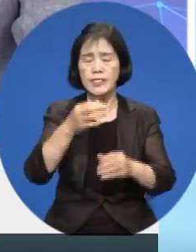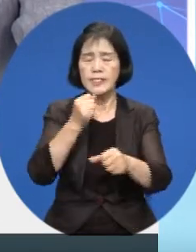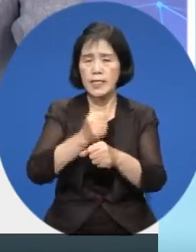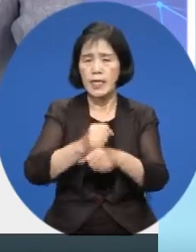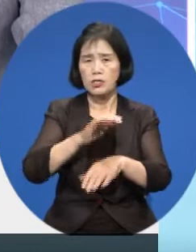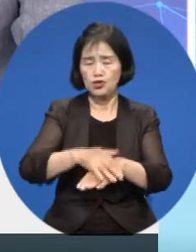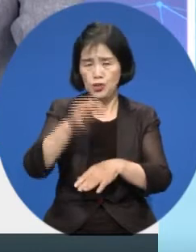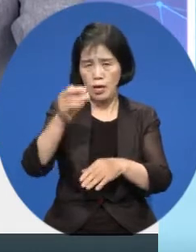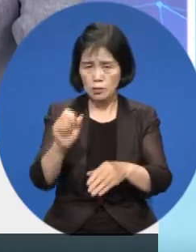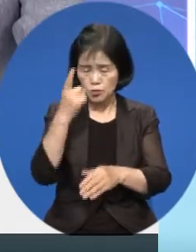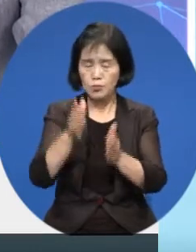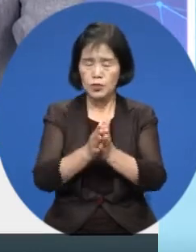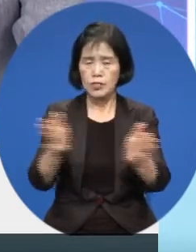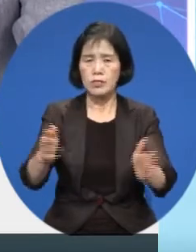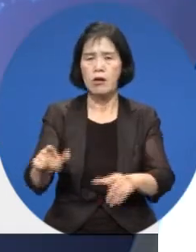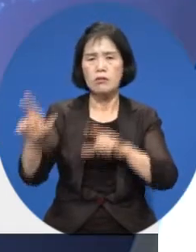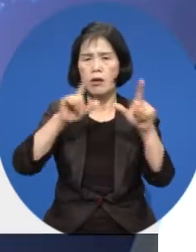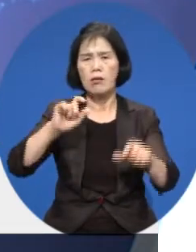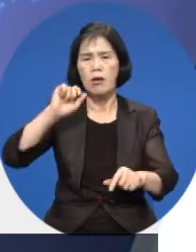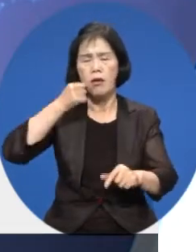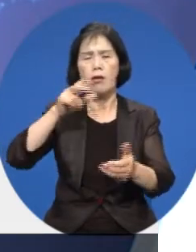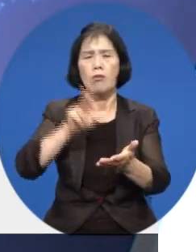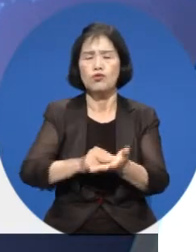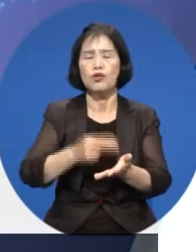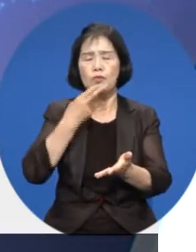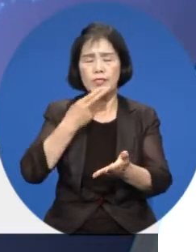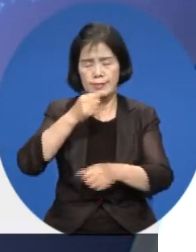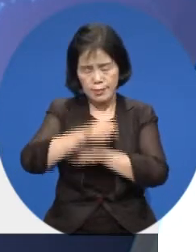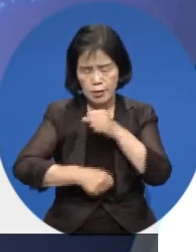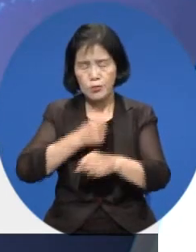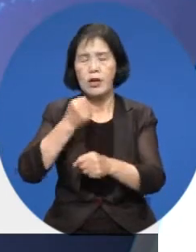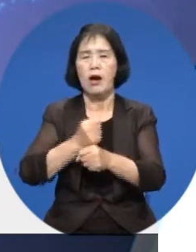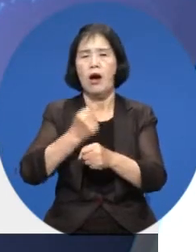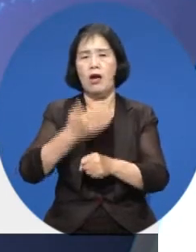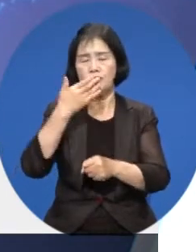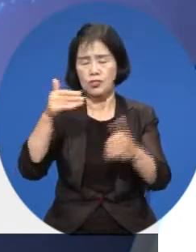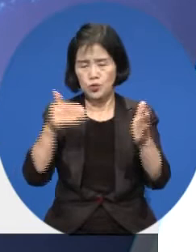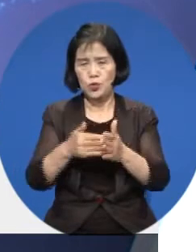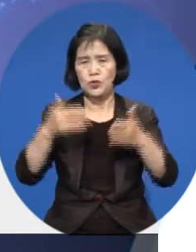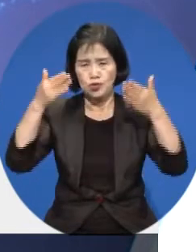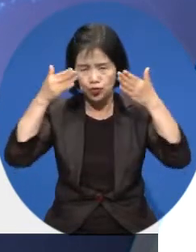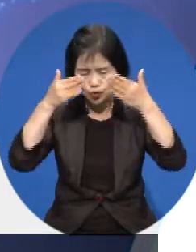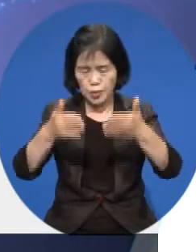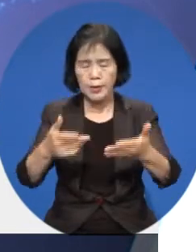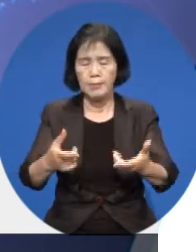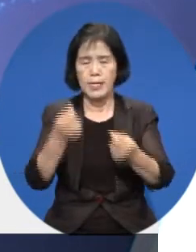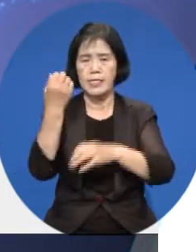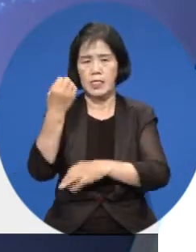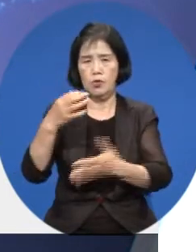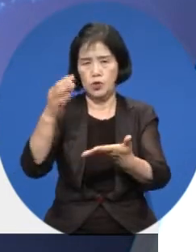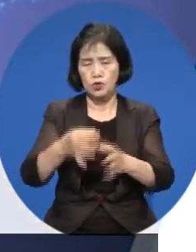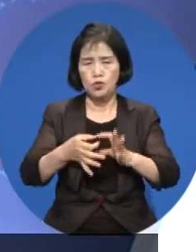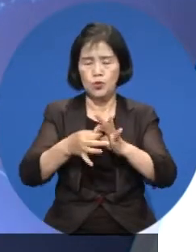시작해서 예술인들이 세계 후추 없이 자유로운 천재 갈 2에 전념할 수 있도록 소독한 실내 예술인 기본소득 으로 확대